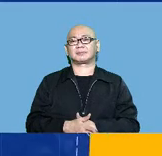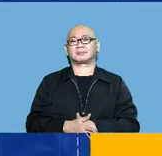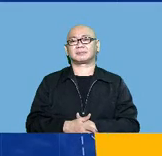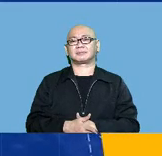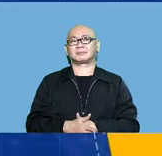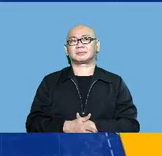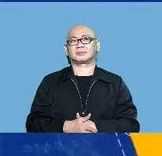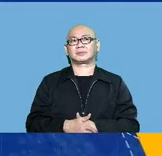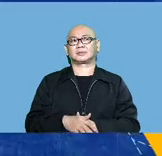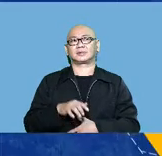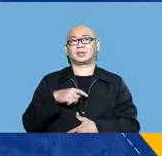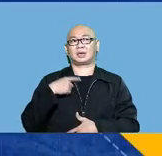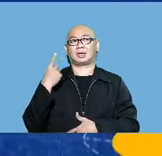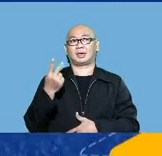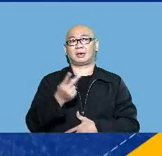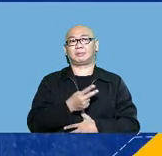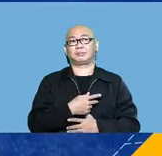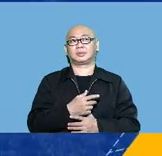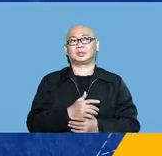kami